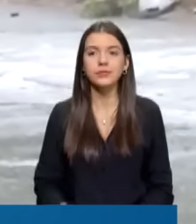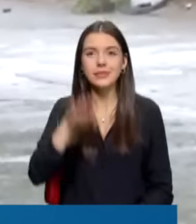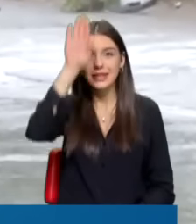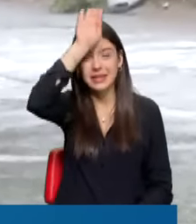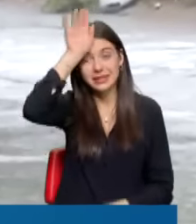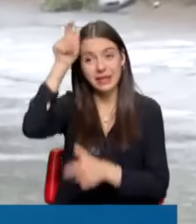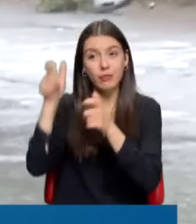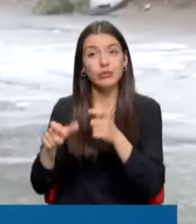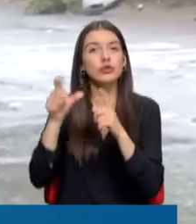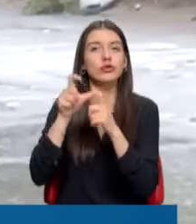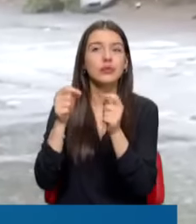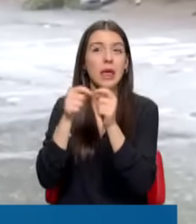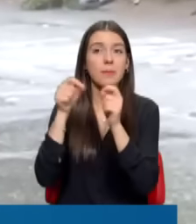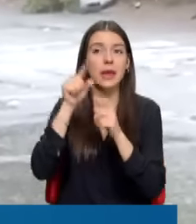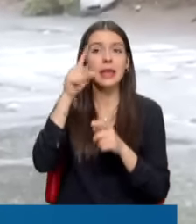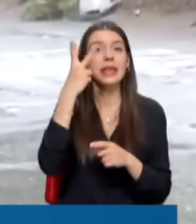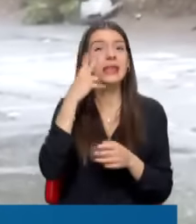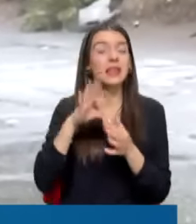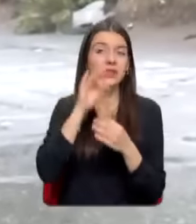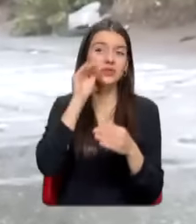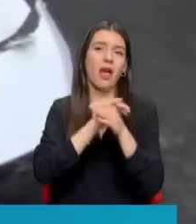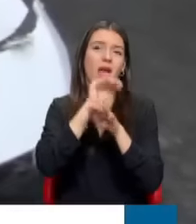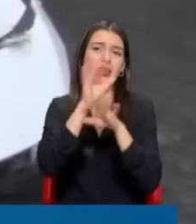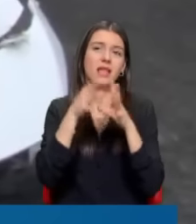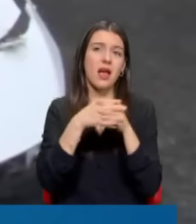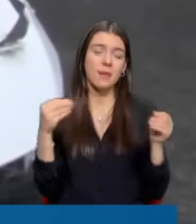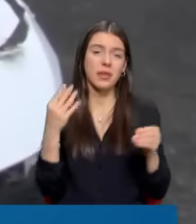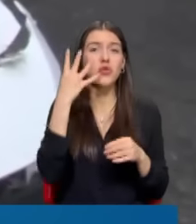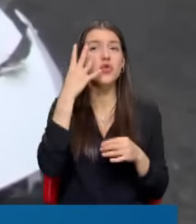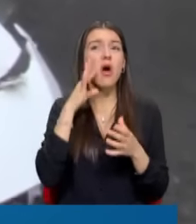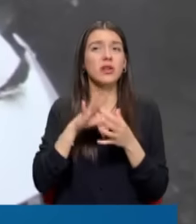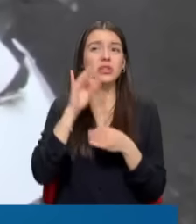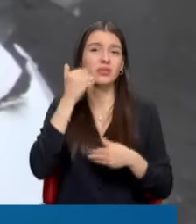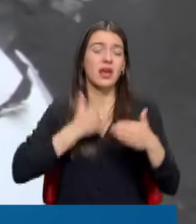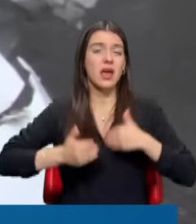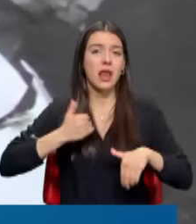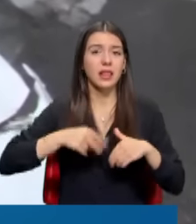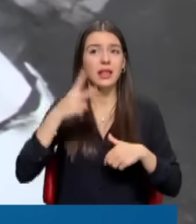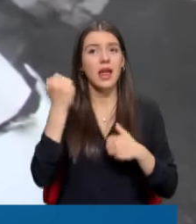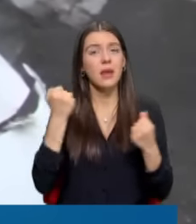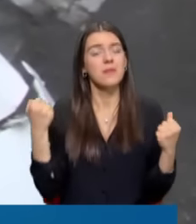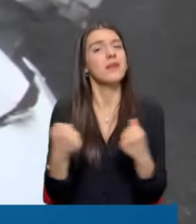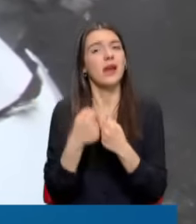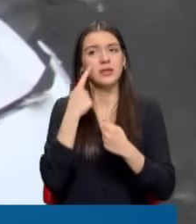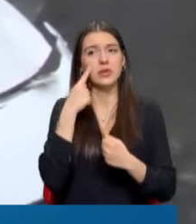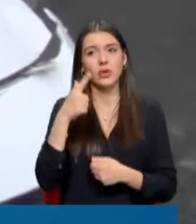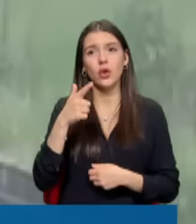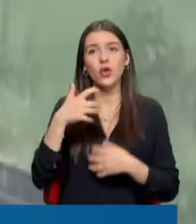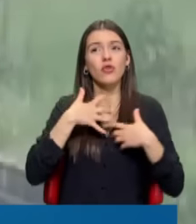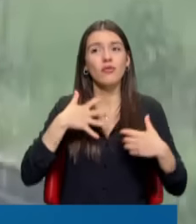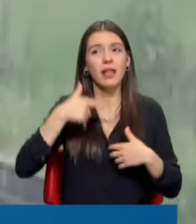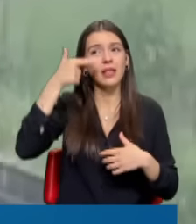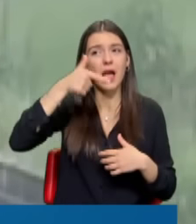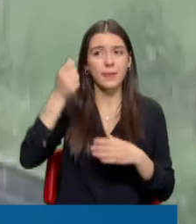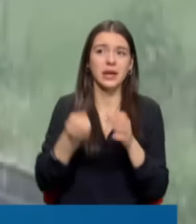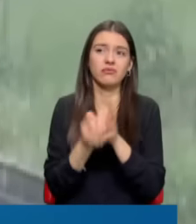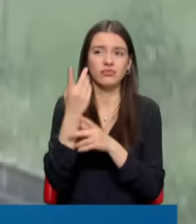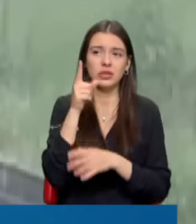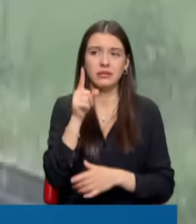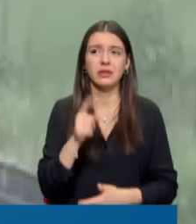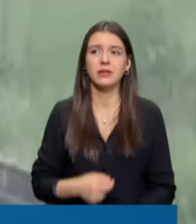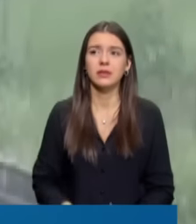İstanbul Sultanbeyli'de iki kişinin hayatını kaybettiği, 4 kişinin yaralandığı trafik kazasının güvenlik kamerası görüntüleri ortaya